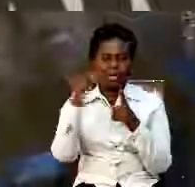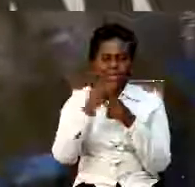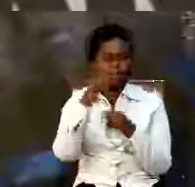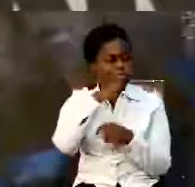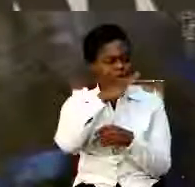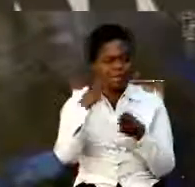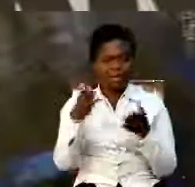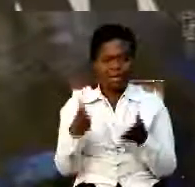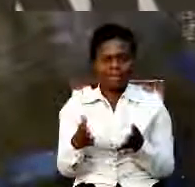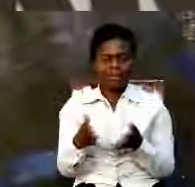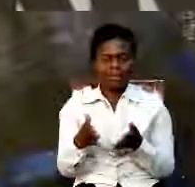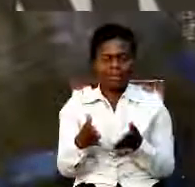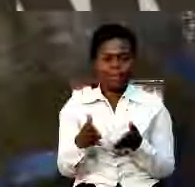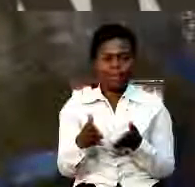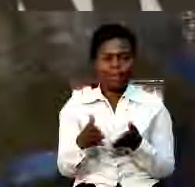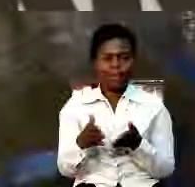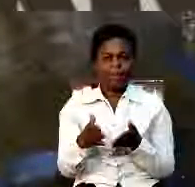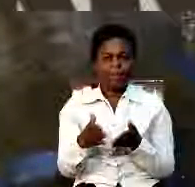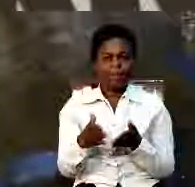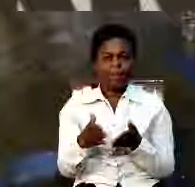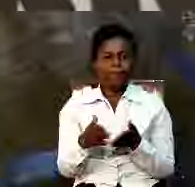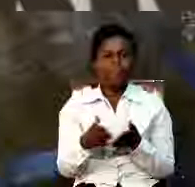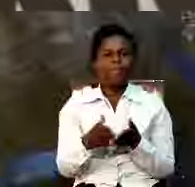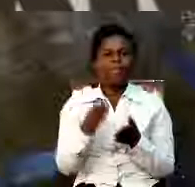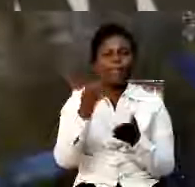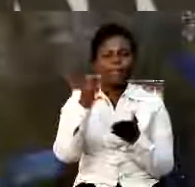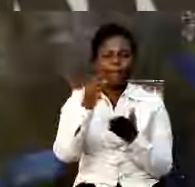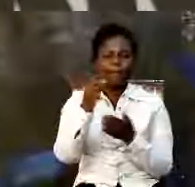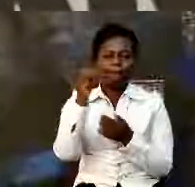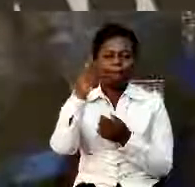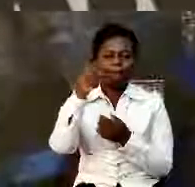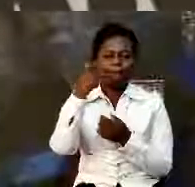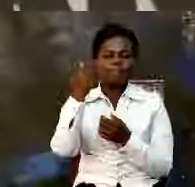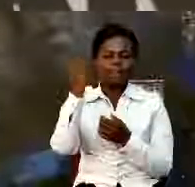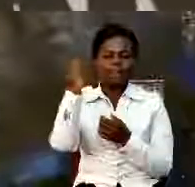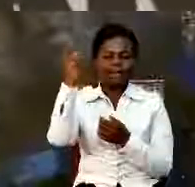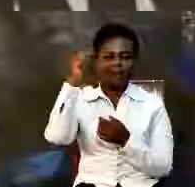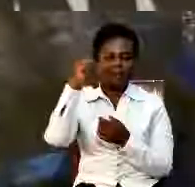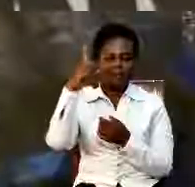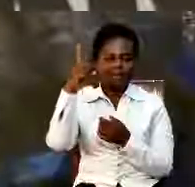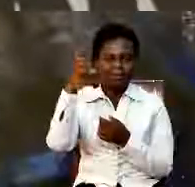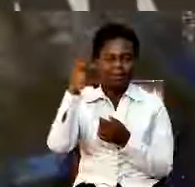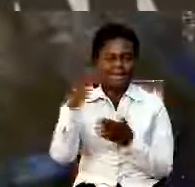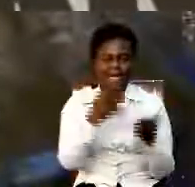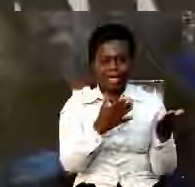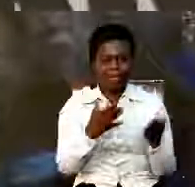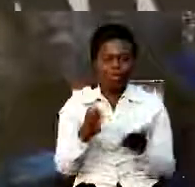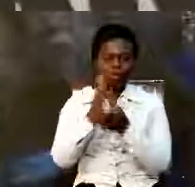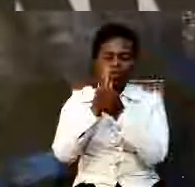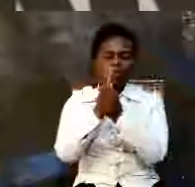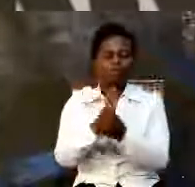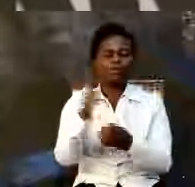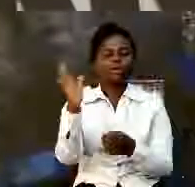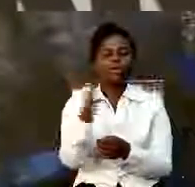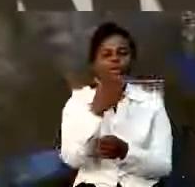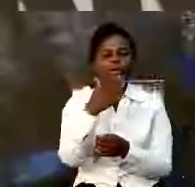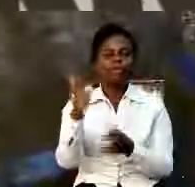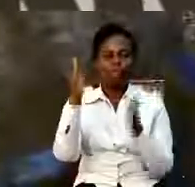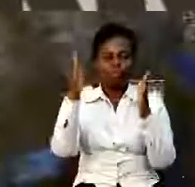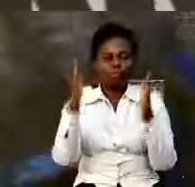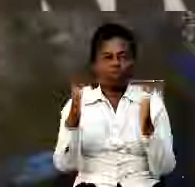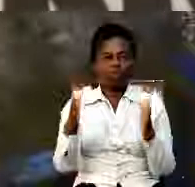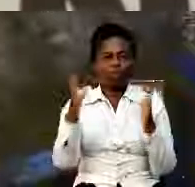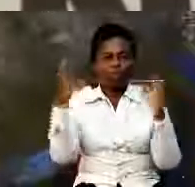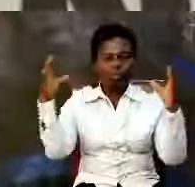na Mtende watakuwa hapa kwa ajili ya kutuongoza kuimba wimbo ule wa mkutano, wimbo mkuu ambao